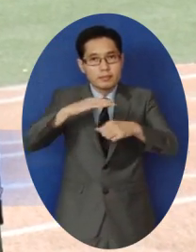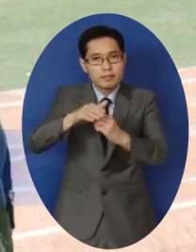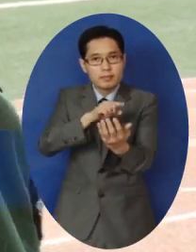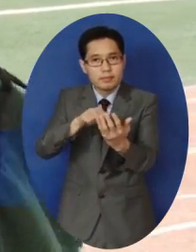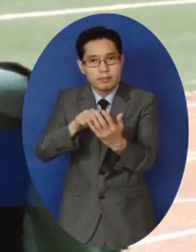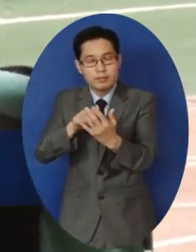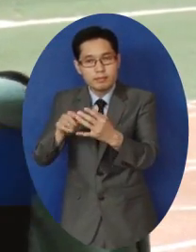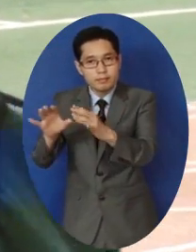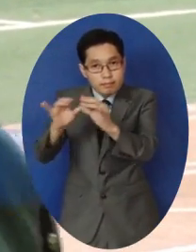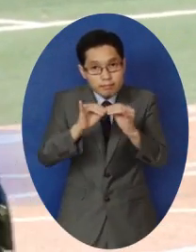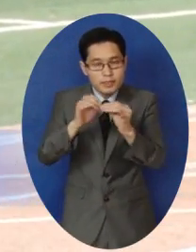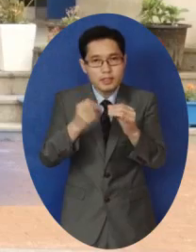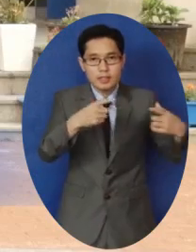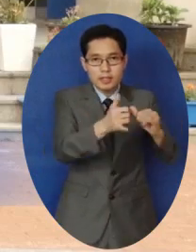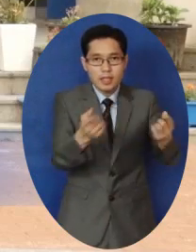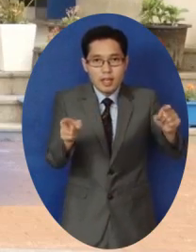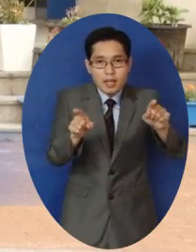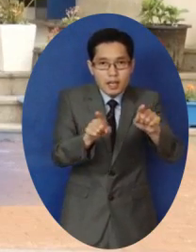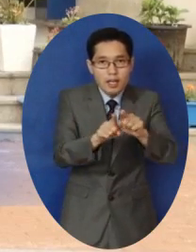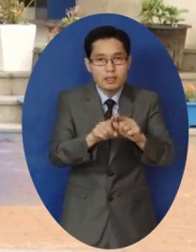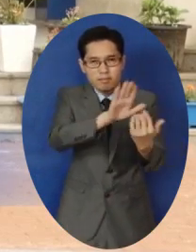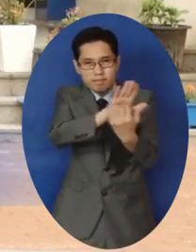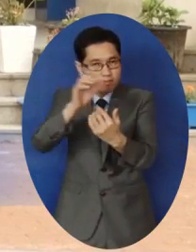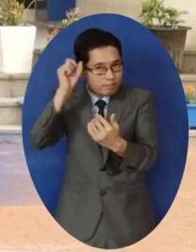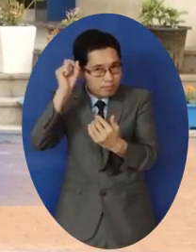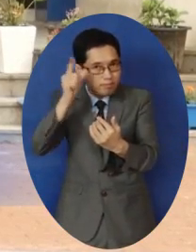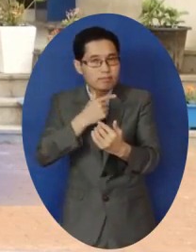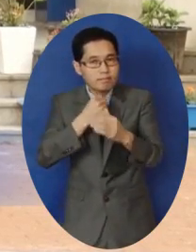메르스를 대구 교육 공동체와 시민이 하나 돼 슬기롭게 극복해 나가기를 희망합니다.